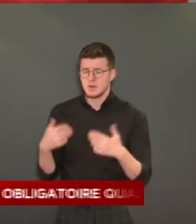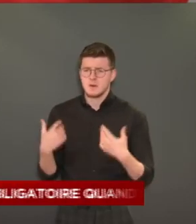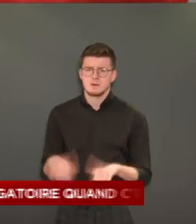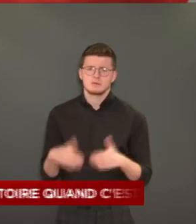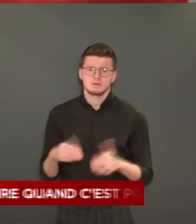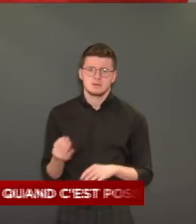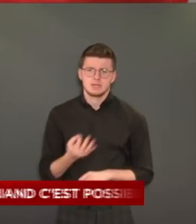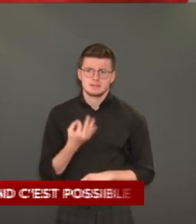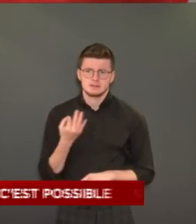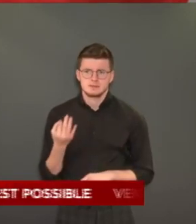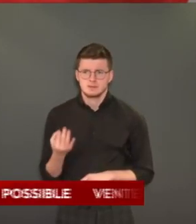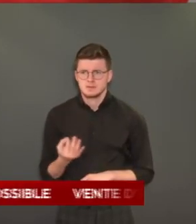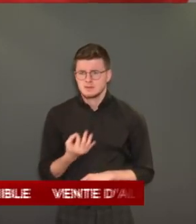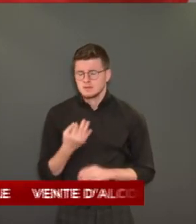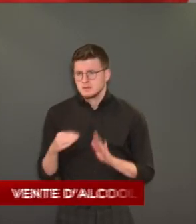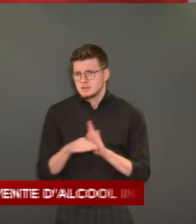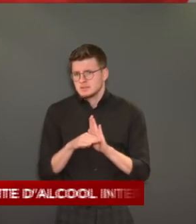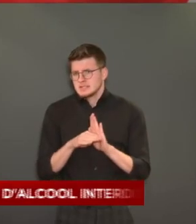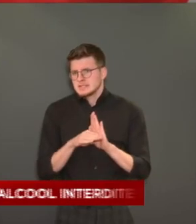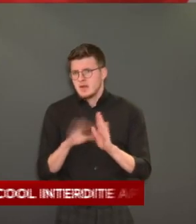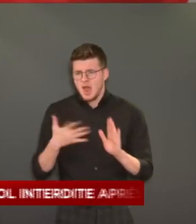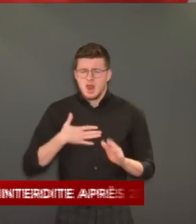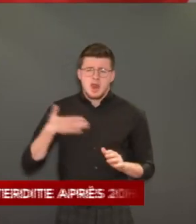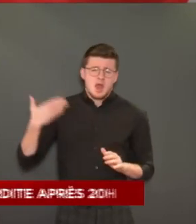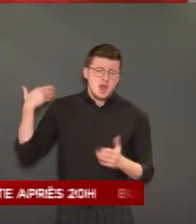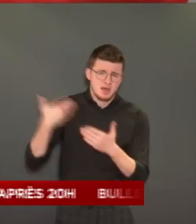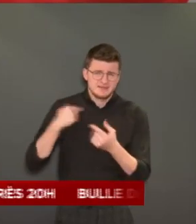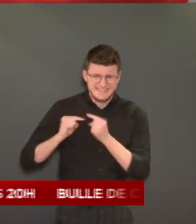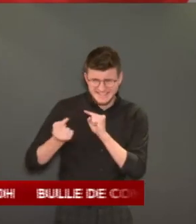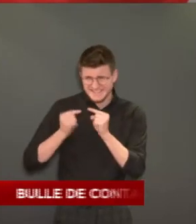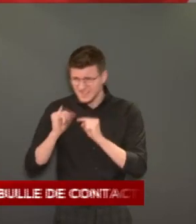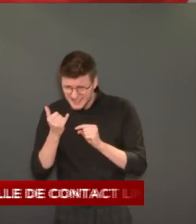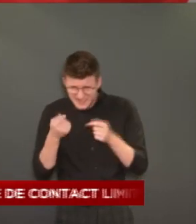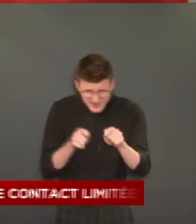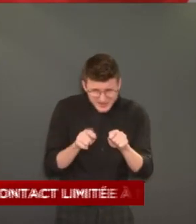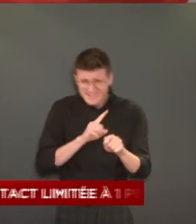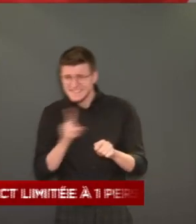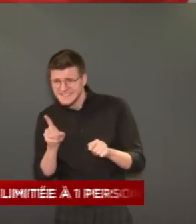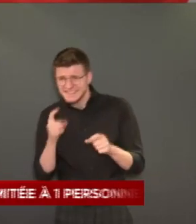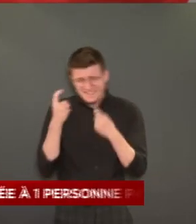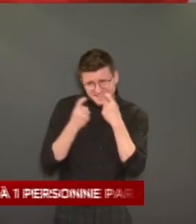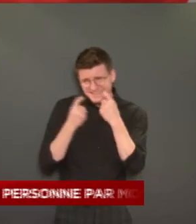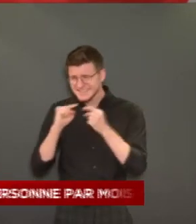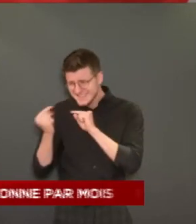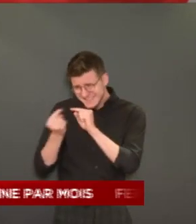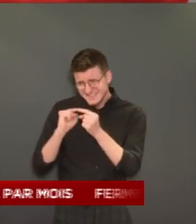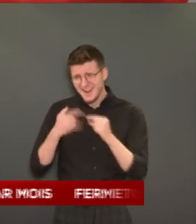C'est une mesure qui va loin, très loin. On en a discuté longtemps. On a discuté